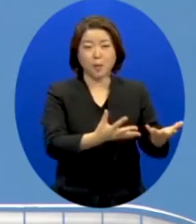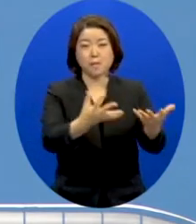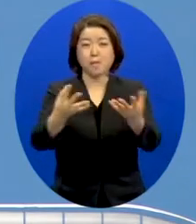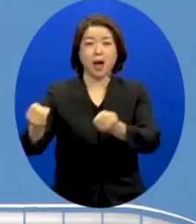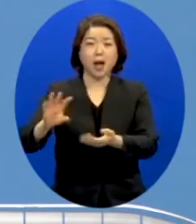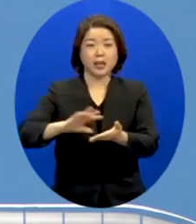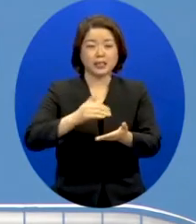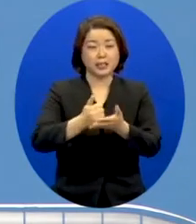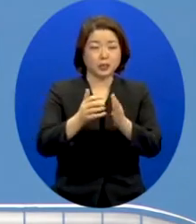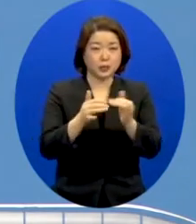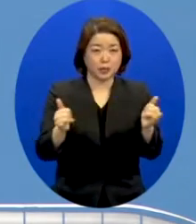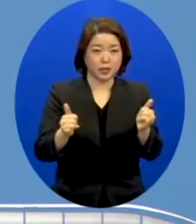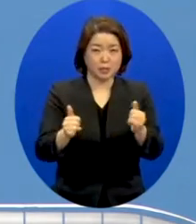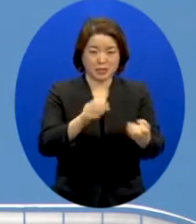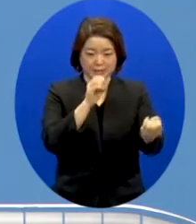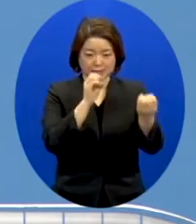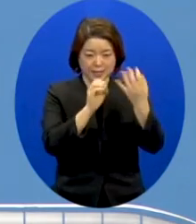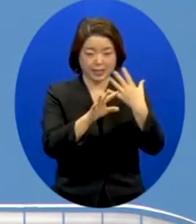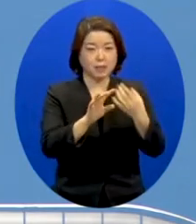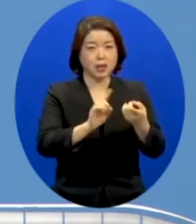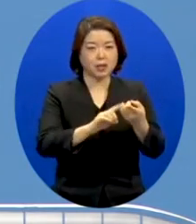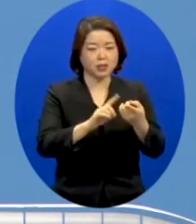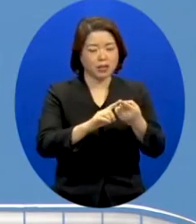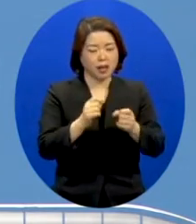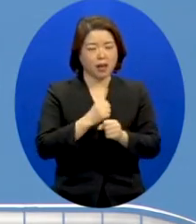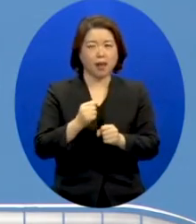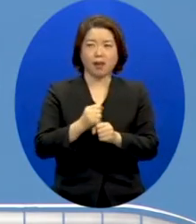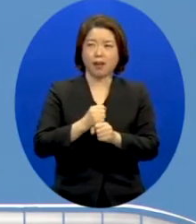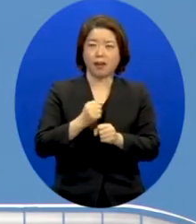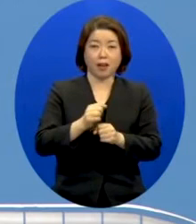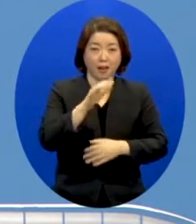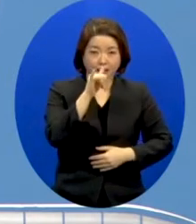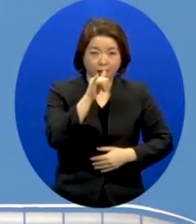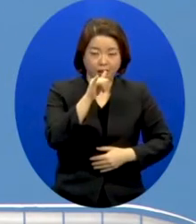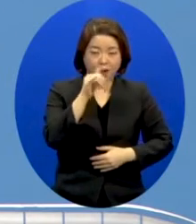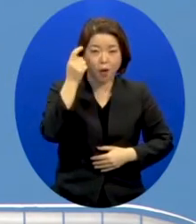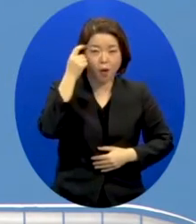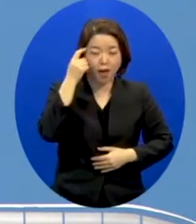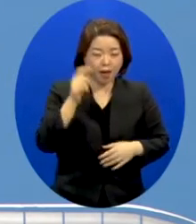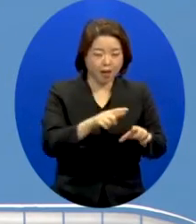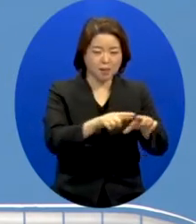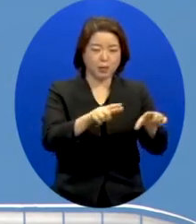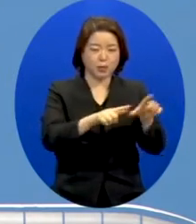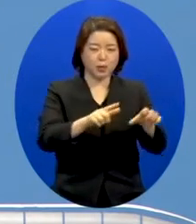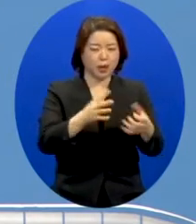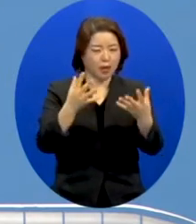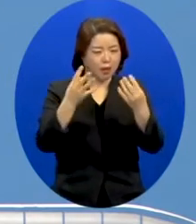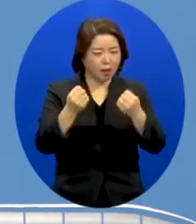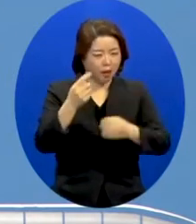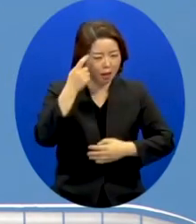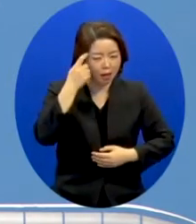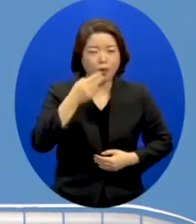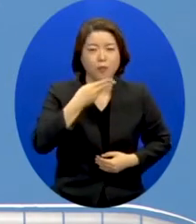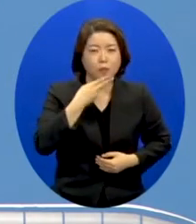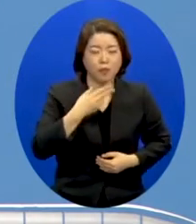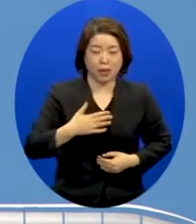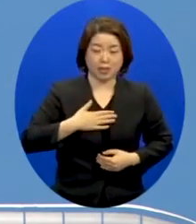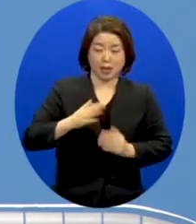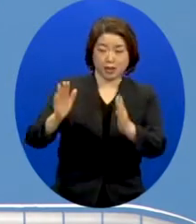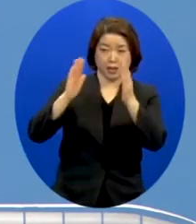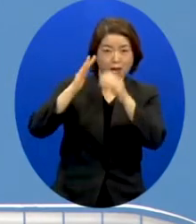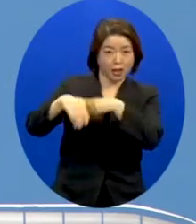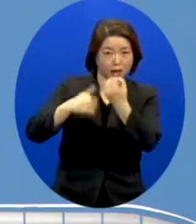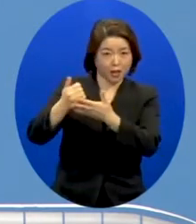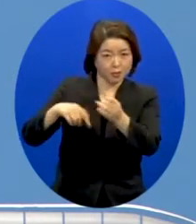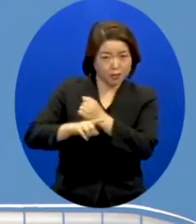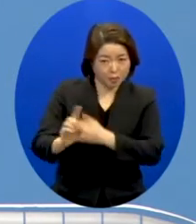대답하는 것에 좀 쩔쩔 맵니다 평소에 잘 생각 안 해봤거든요 나를 향한 하나님의 뜻이 뭘까